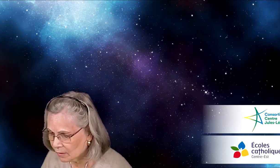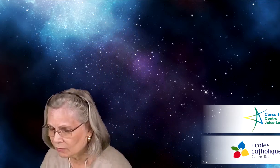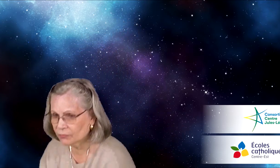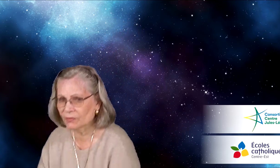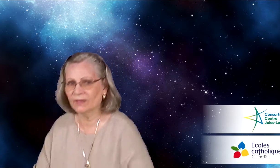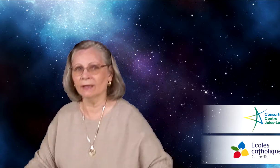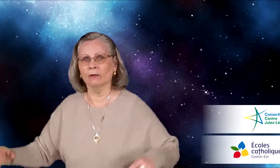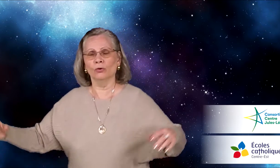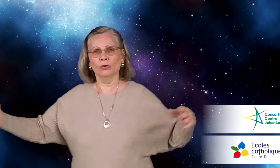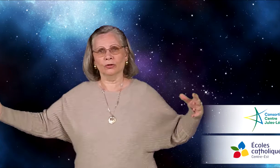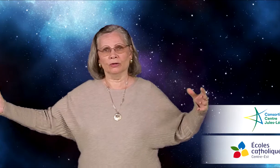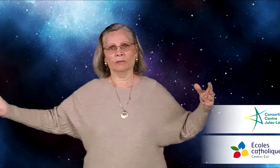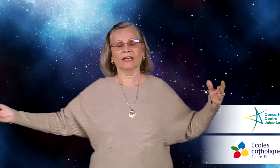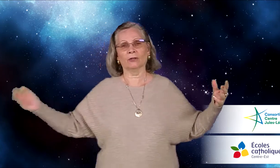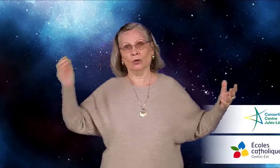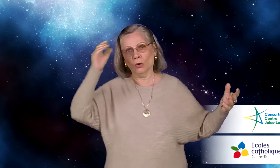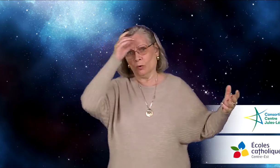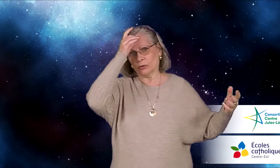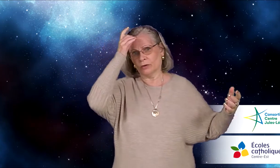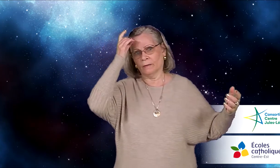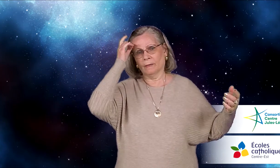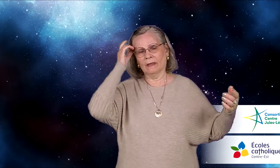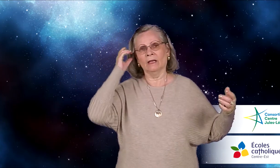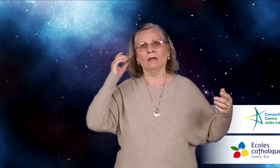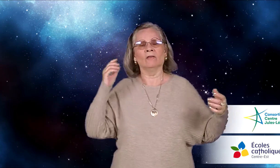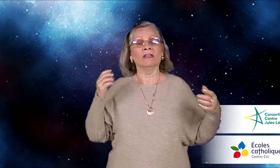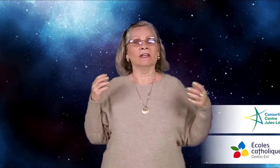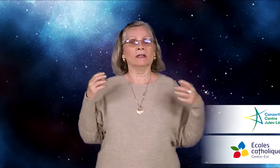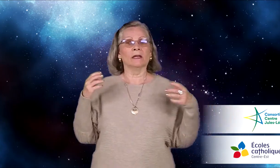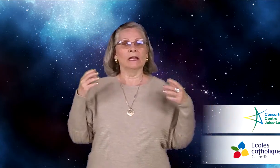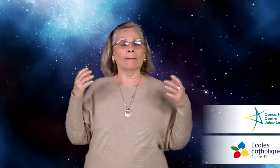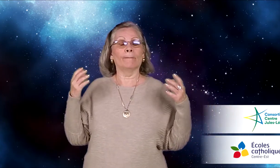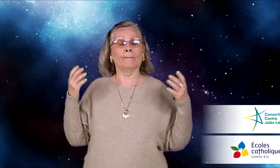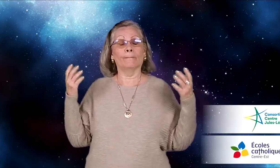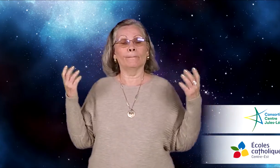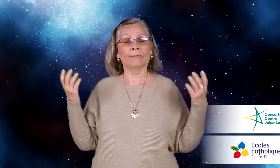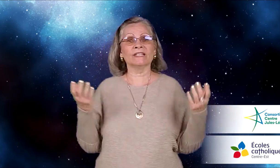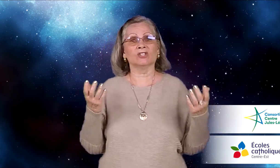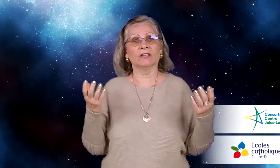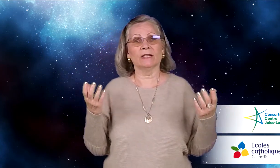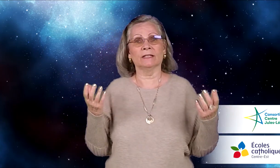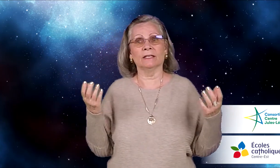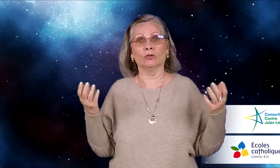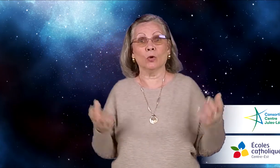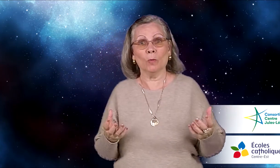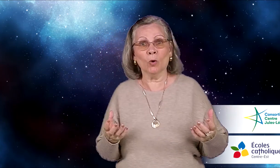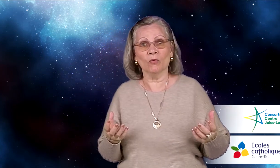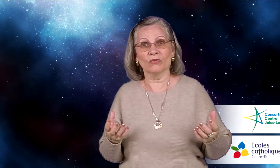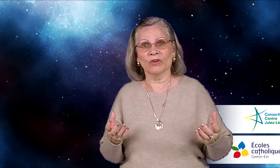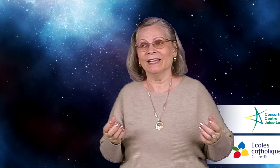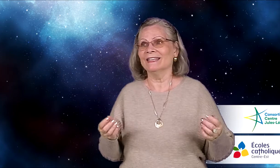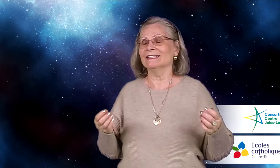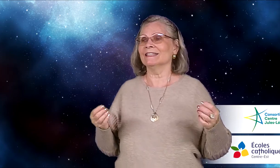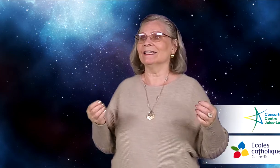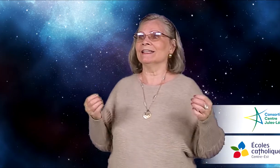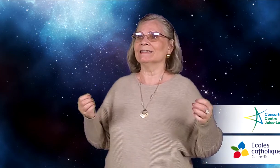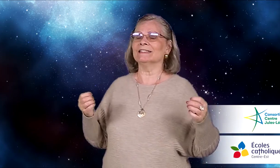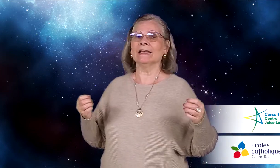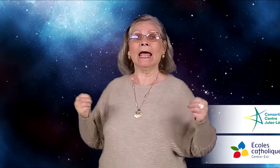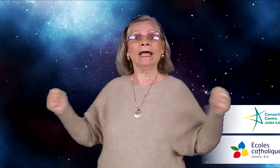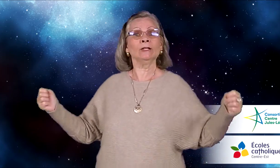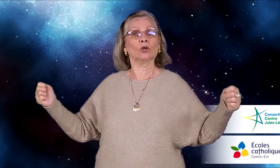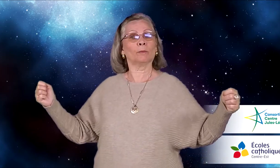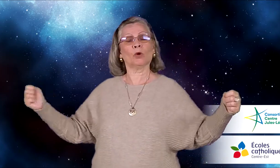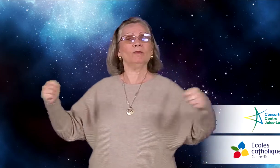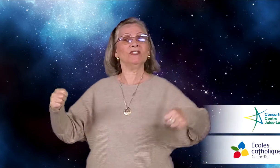vivaient l'une près de l'autre. Et, la personnalité de Mauve, c'était qu'elle